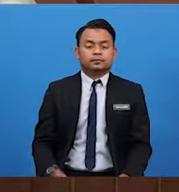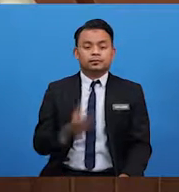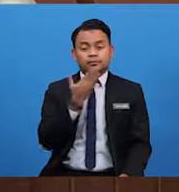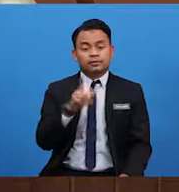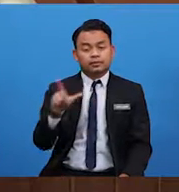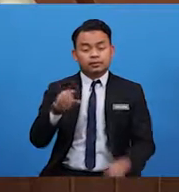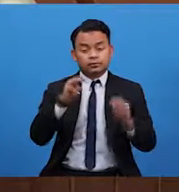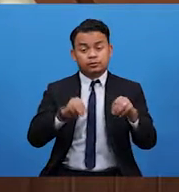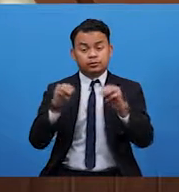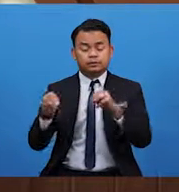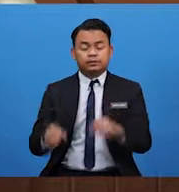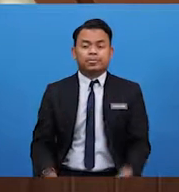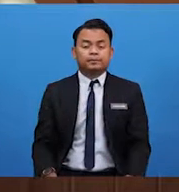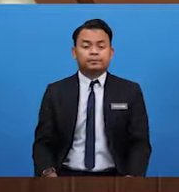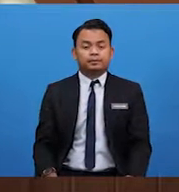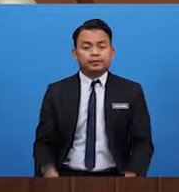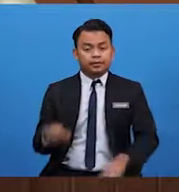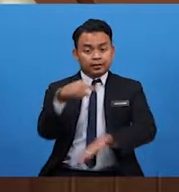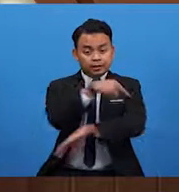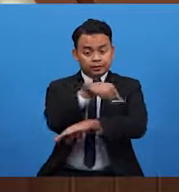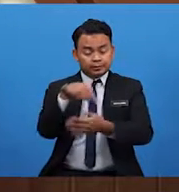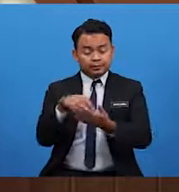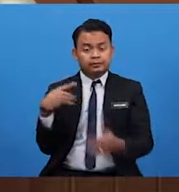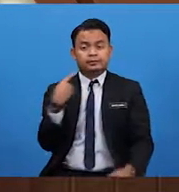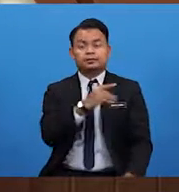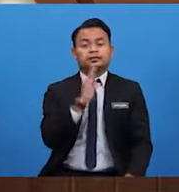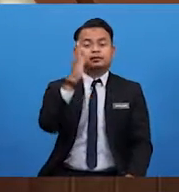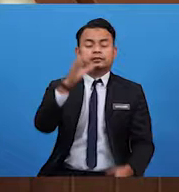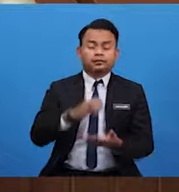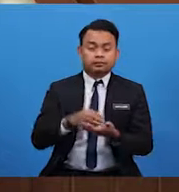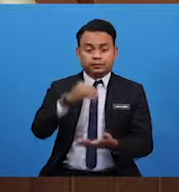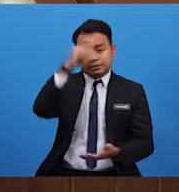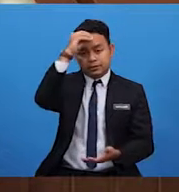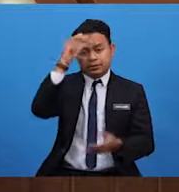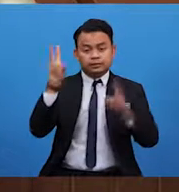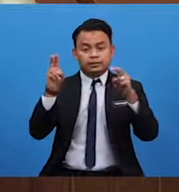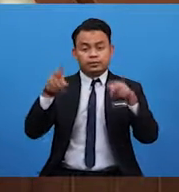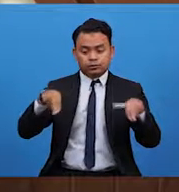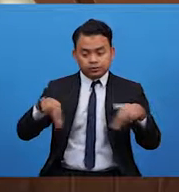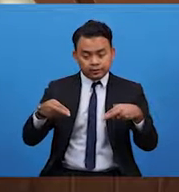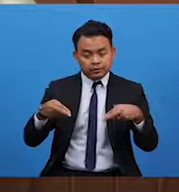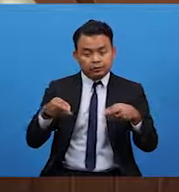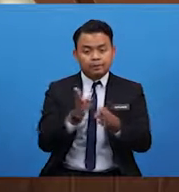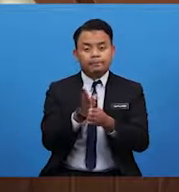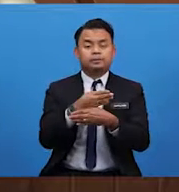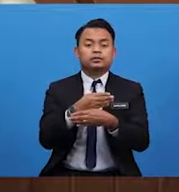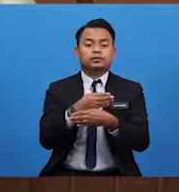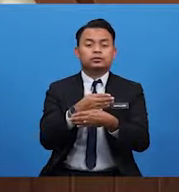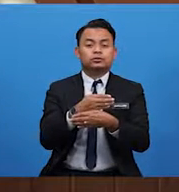Baiklah murid-murid, pada hari ini kita akan mempelajari tajuk reka bentuk elektrik tingkatan